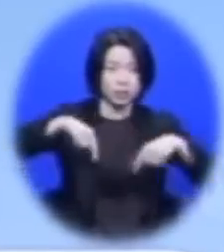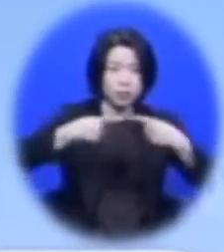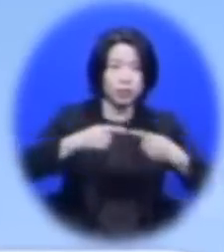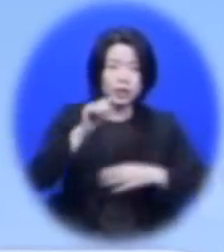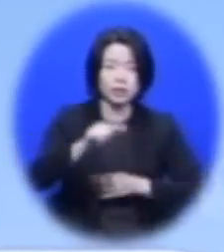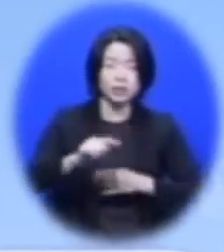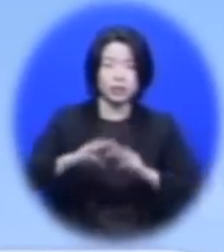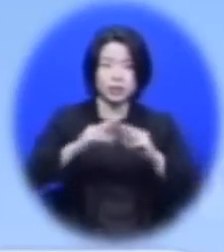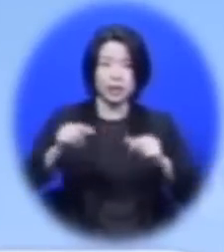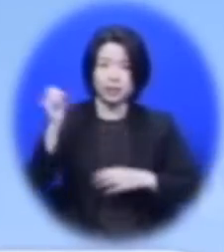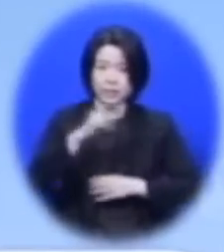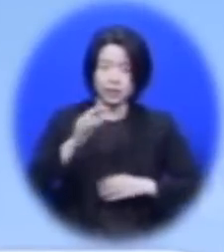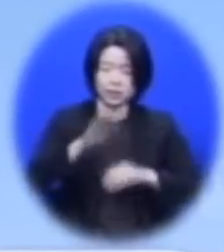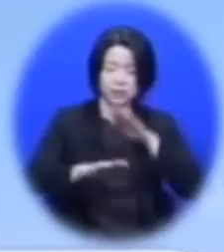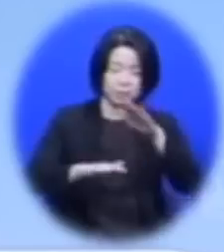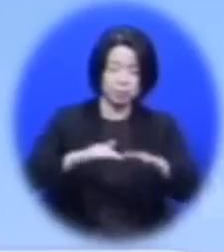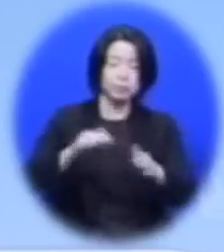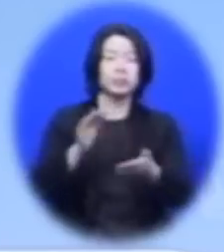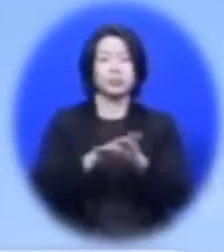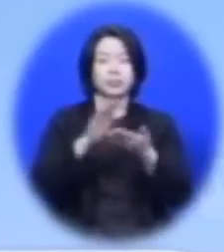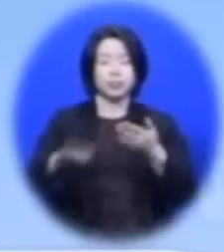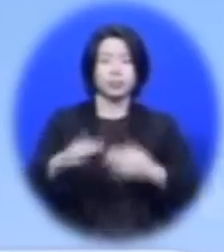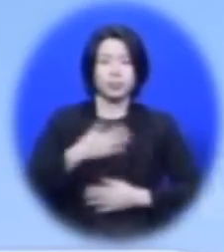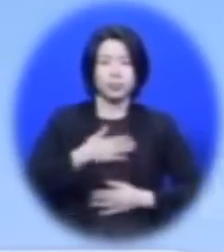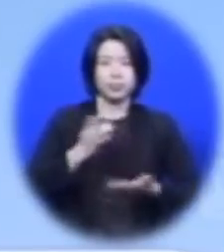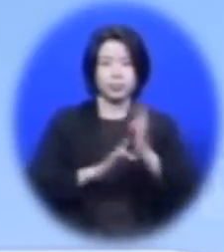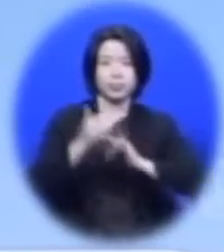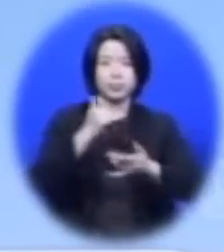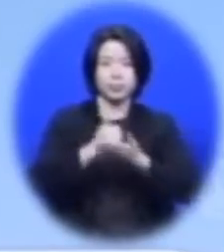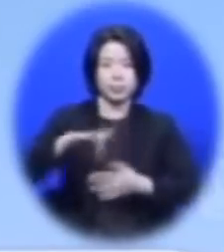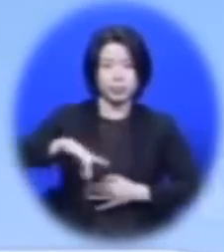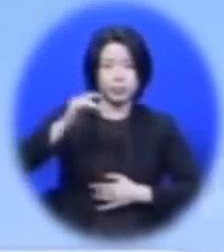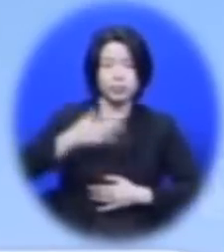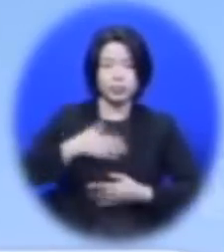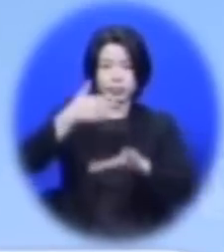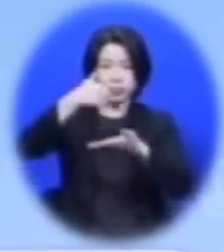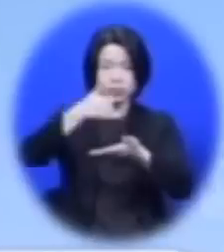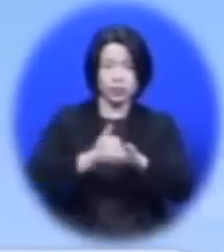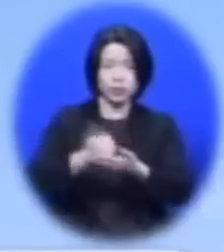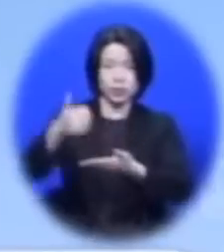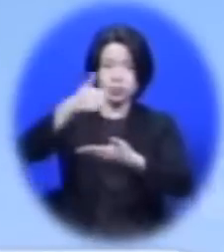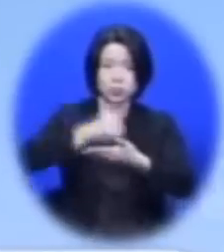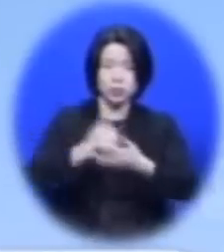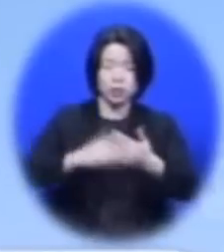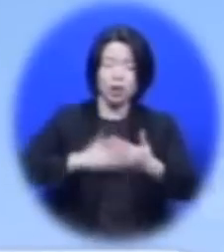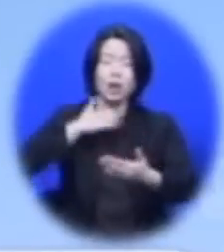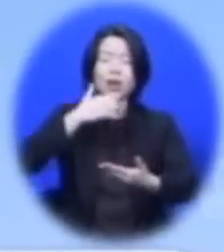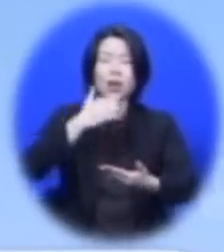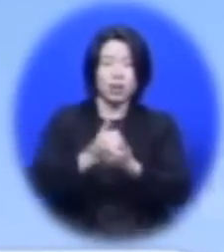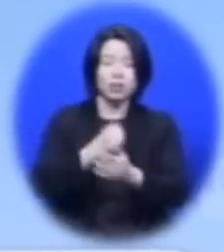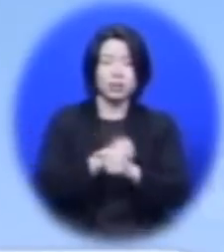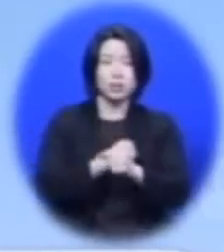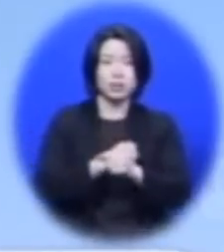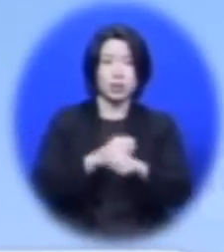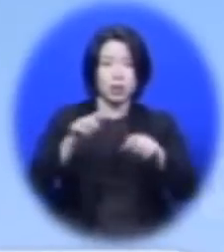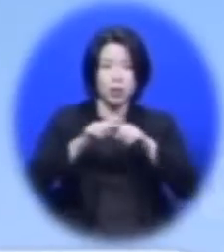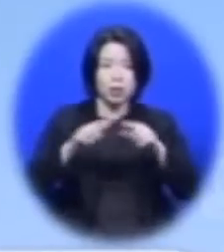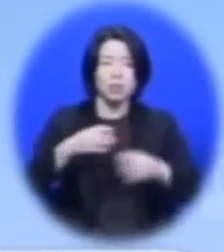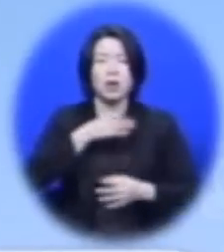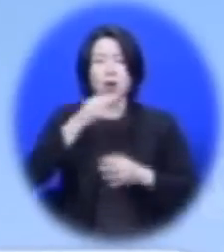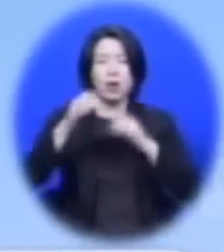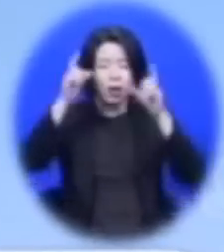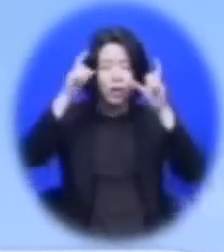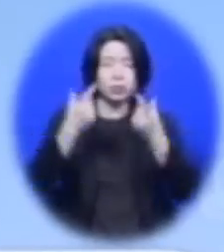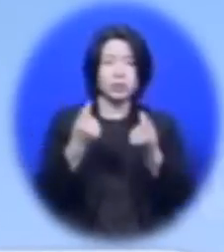다시 밟겠습니다. 나는 예수님을 처음 나의 주님으로 모시고 감격하여 황소 같은 목소리로 기도하며